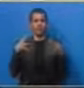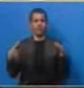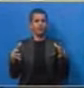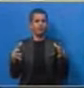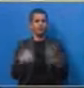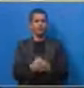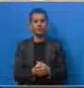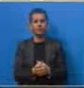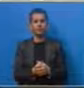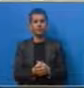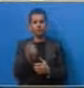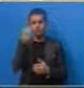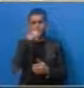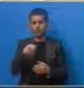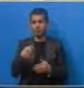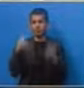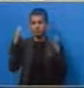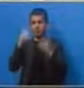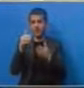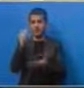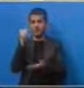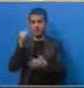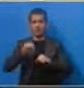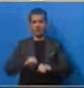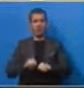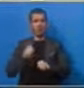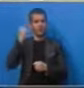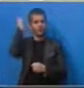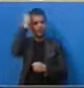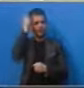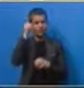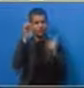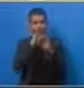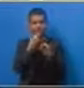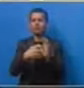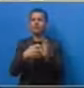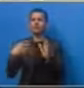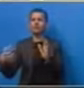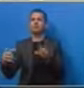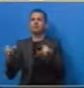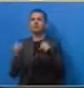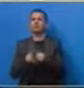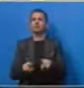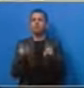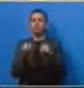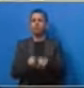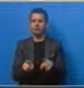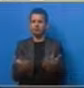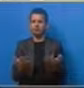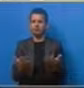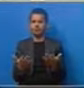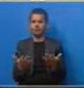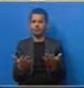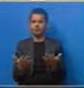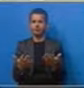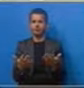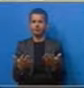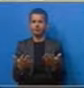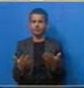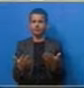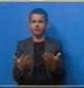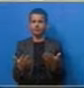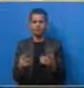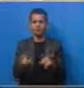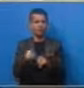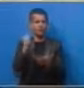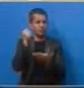shkak se edhe qasja e qeverisë Kosovës ndaj Forcës së Sigurisë Kosovës po vazhdon të mbetet e njëjtë, pra edhe në aspektin e